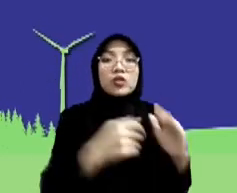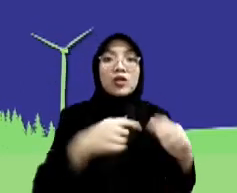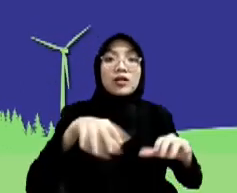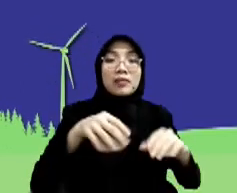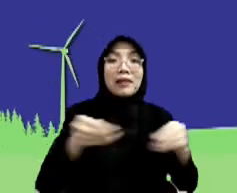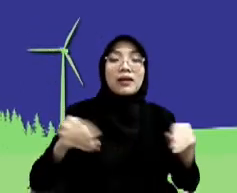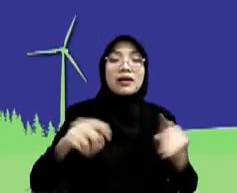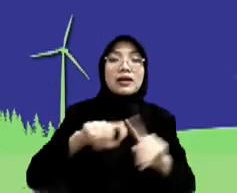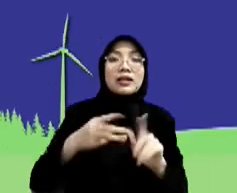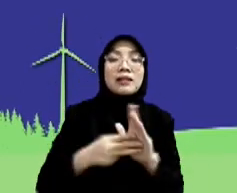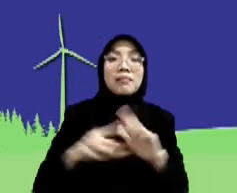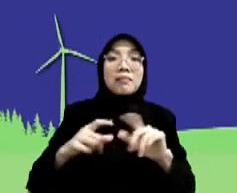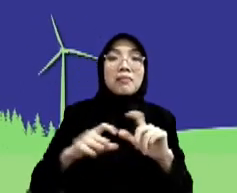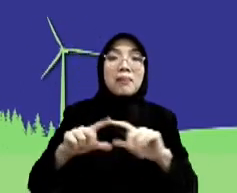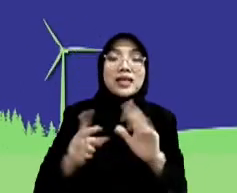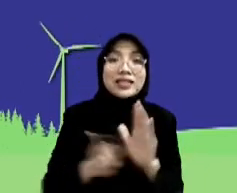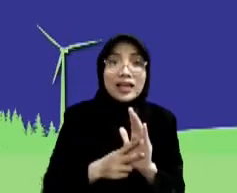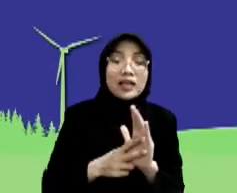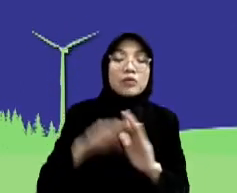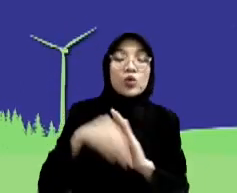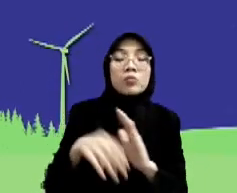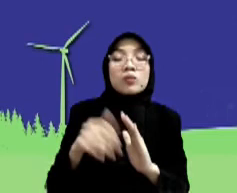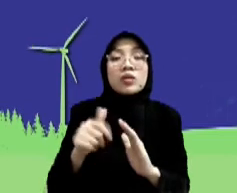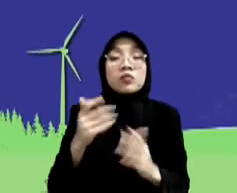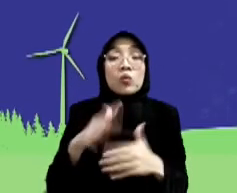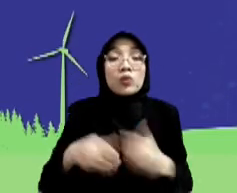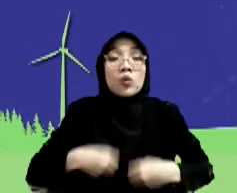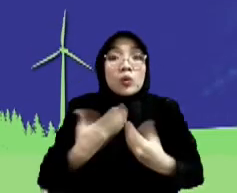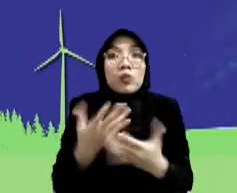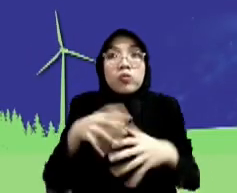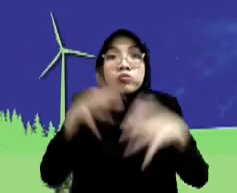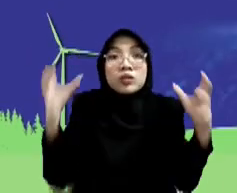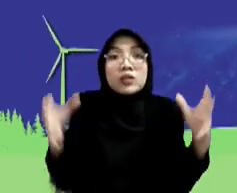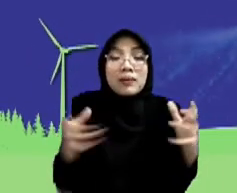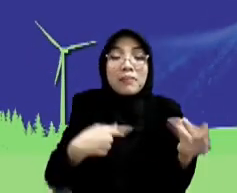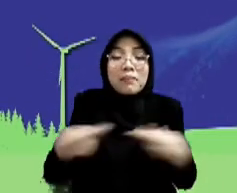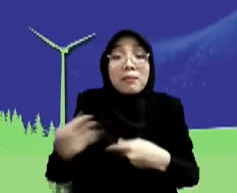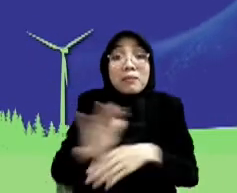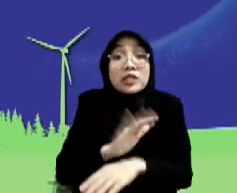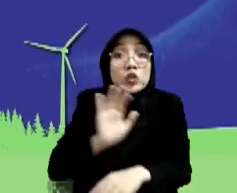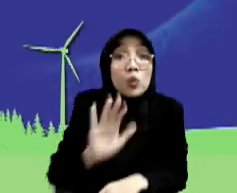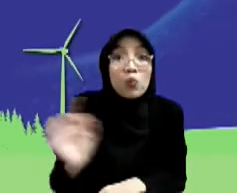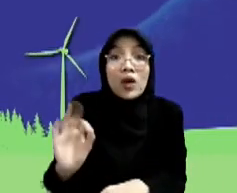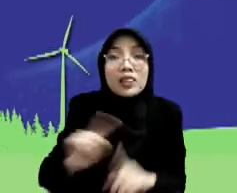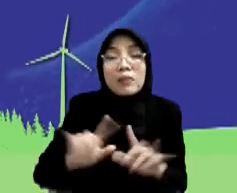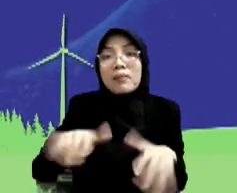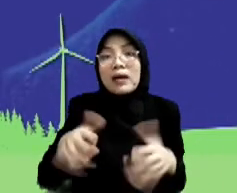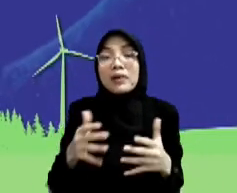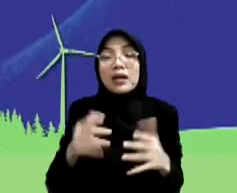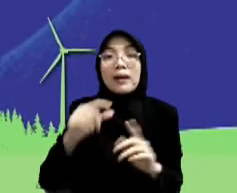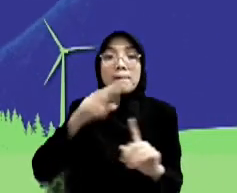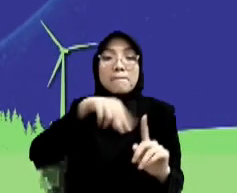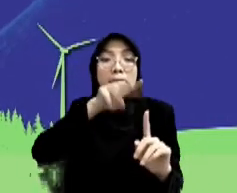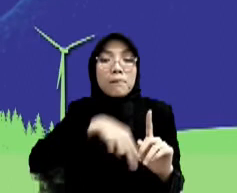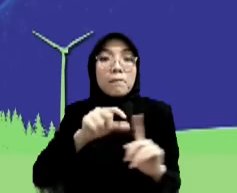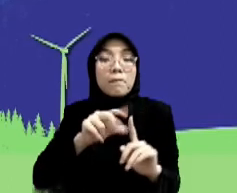juga of life gitu kan dan yang mana sebenarnya semua itu kontribusinya sangat besar bukan hanya ke bisnis kita tapi ke kalau kita lihat adalah bagaimana profil eh